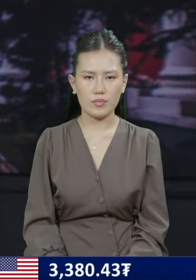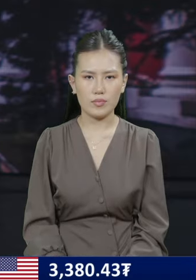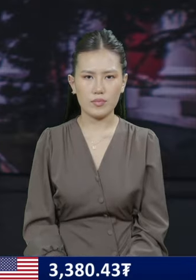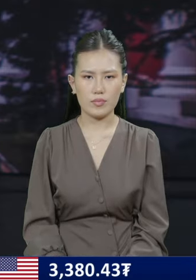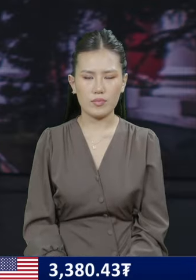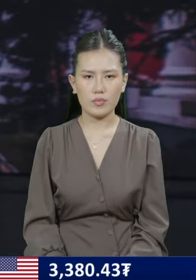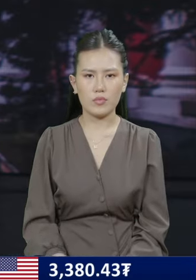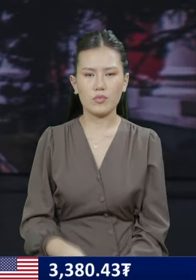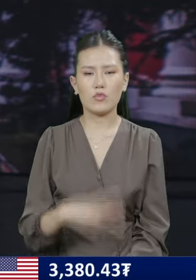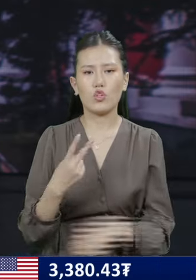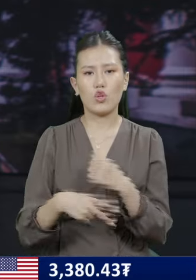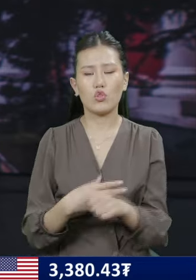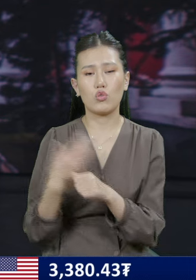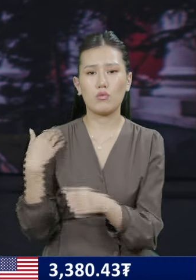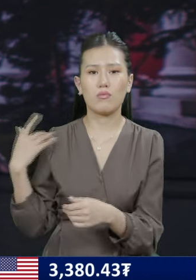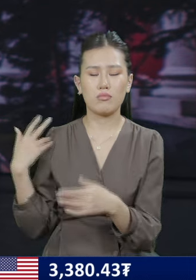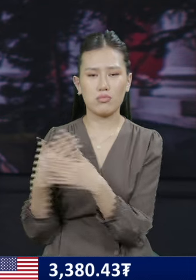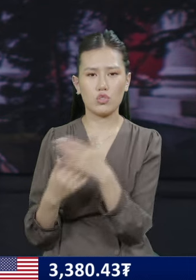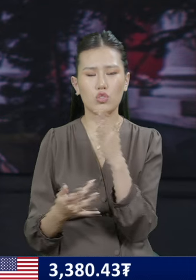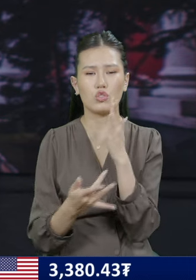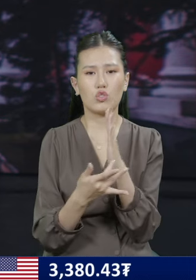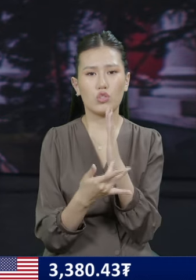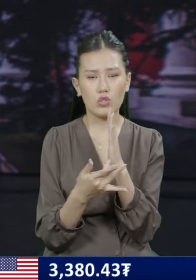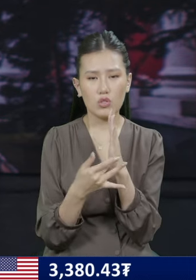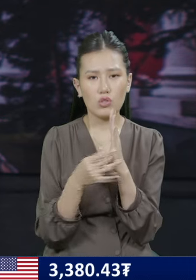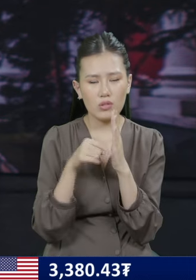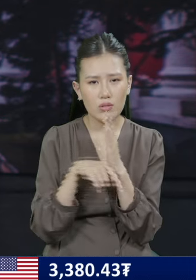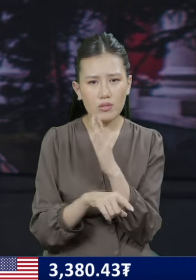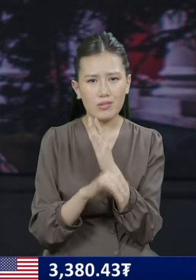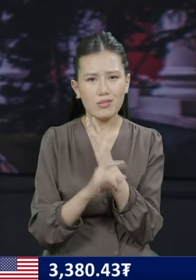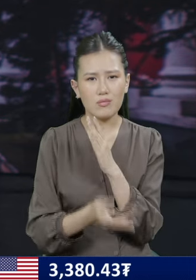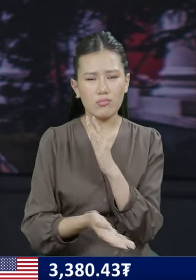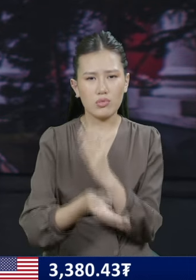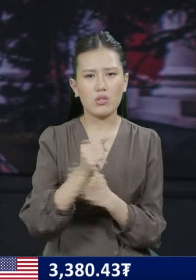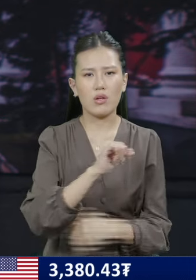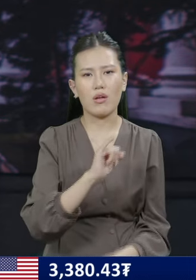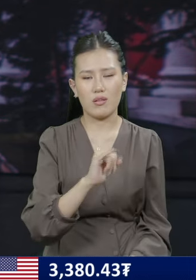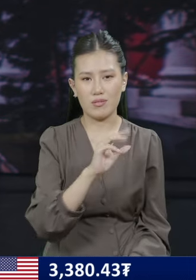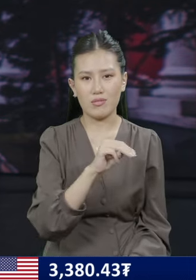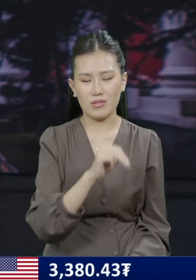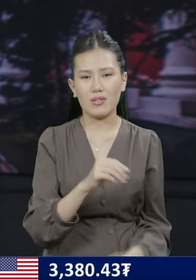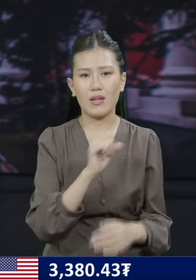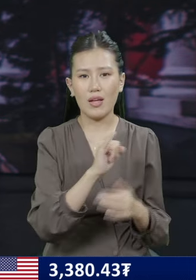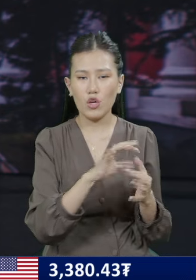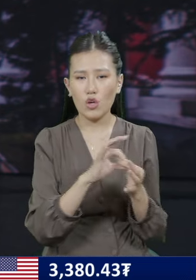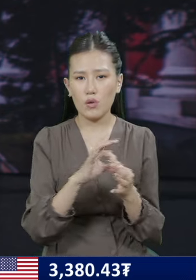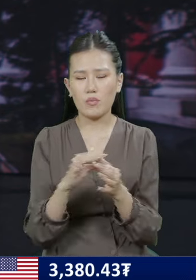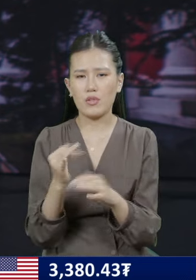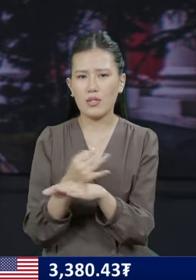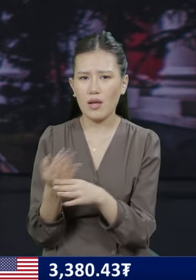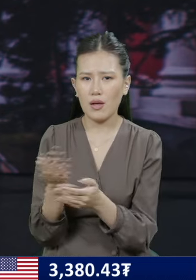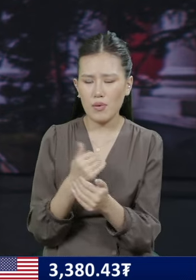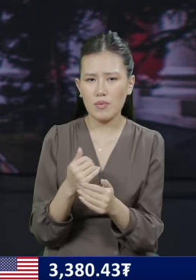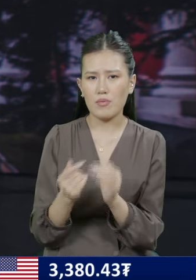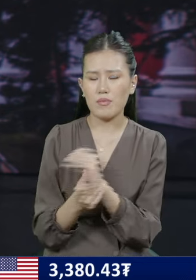байгаа. Сүүлийн 2 жилийн хугацаанд технологийн салбарын гол дүр яах аргагүй хиймэл оюун болоод байгаа. Энэ чиглэлийн инженер мэрэгжлтнүүдийн эрэлт улам өндөр болсоор